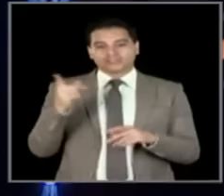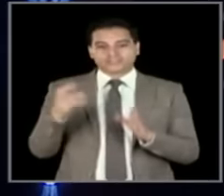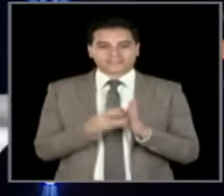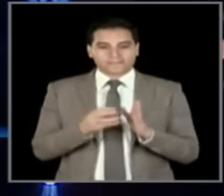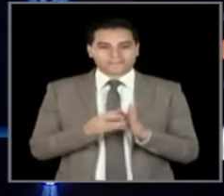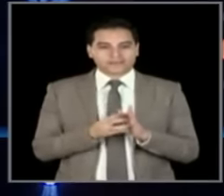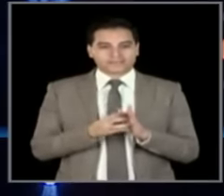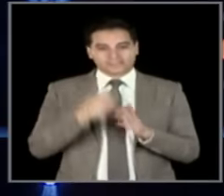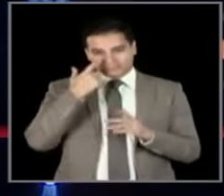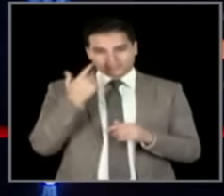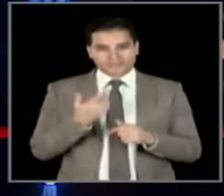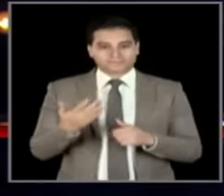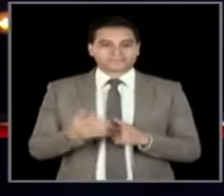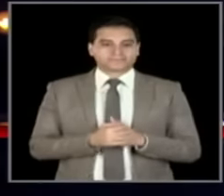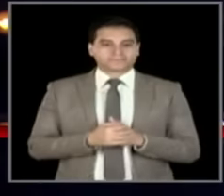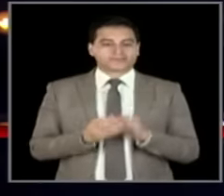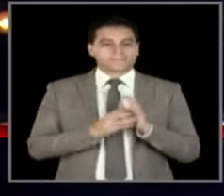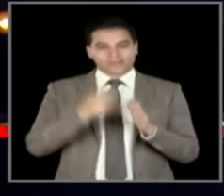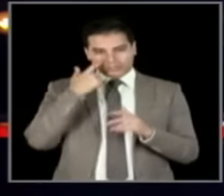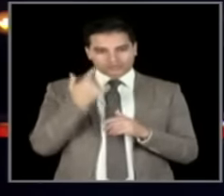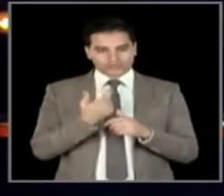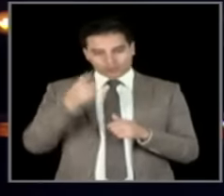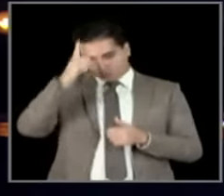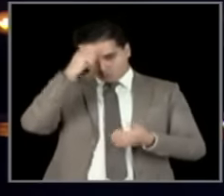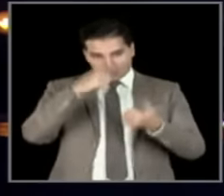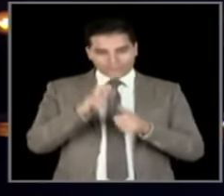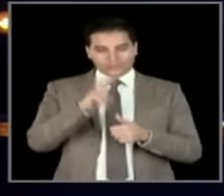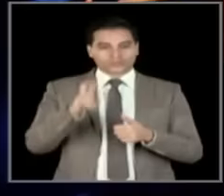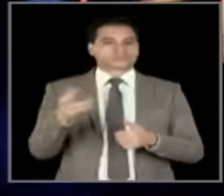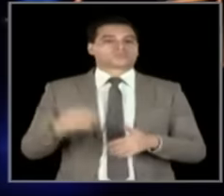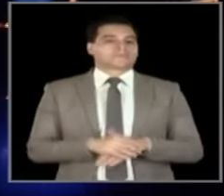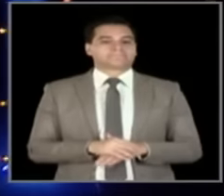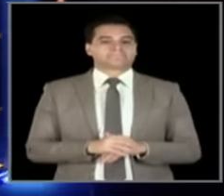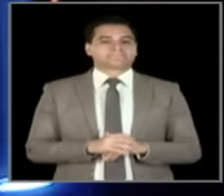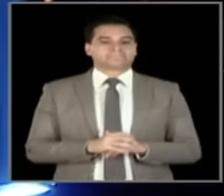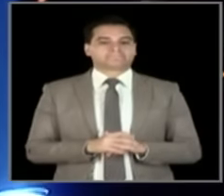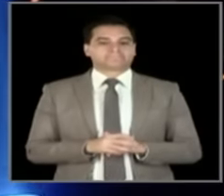20 جامعة عين شمس. جامعة عين شمس علوم. والسؤال هو: